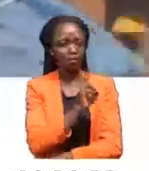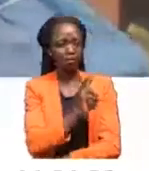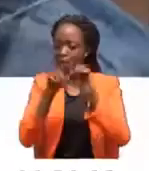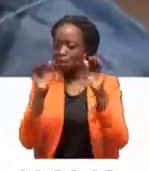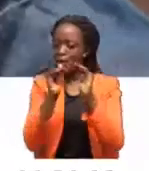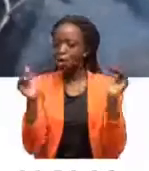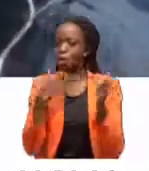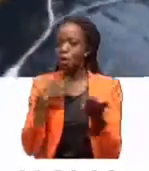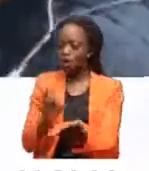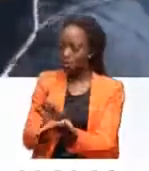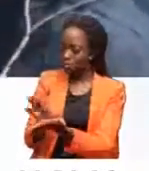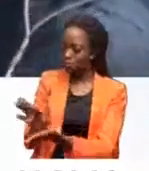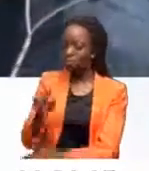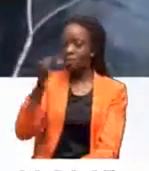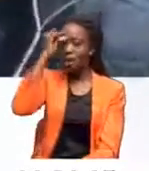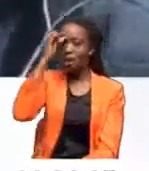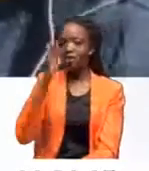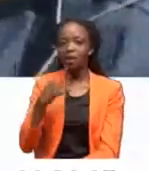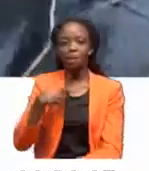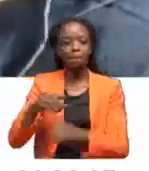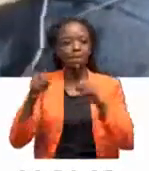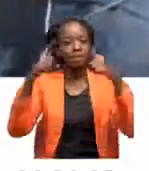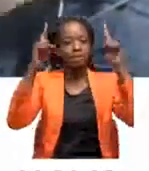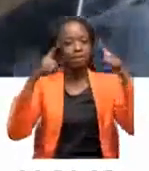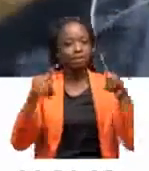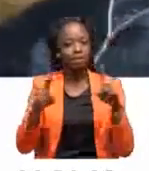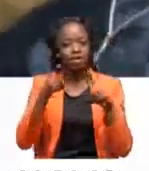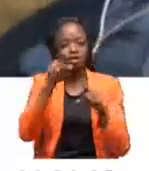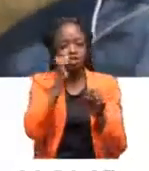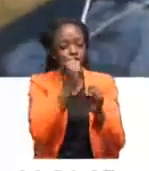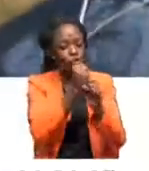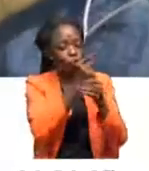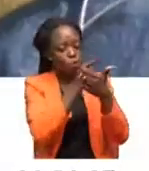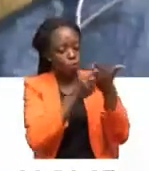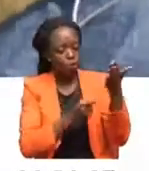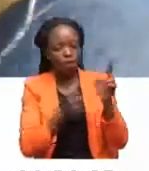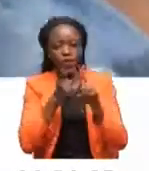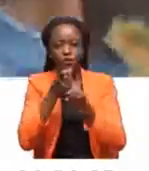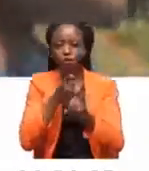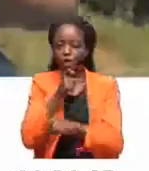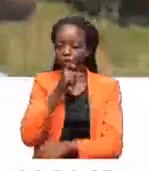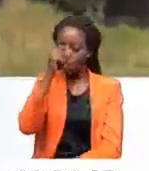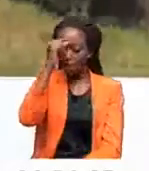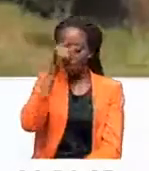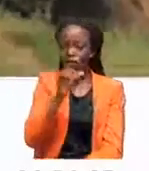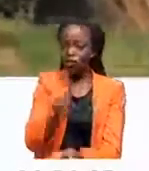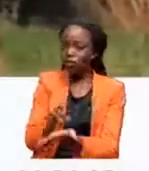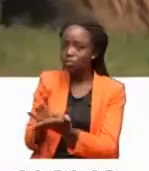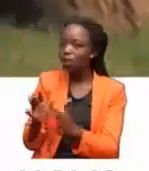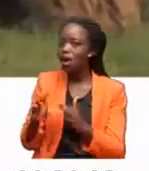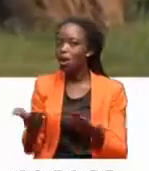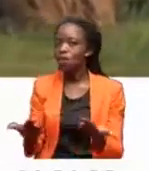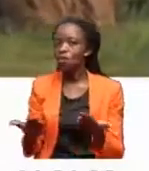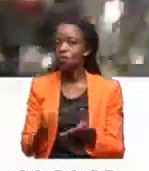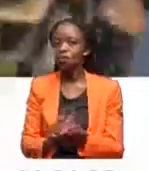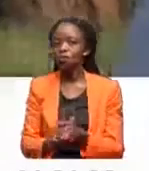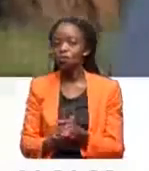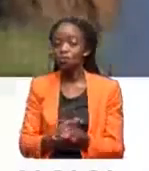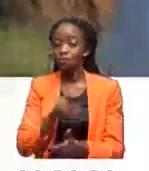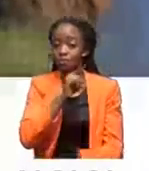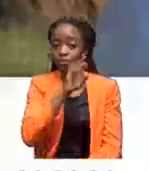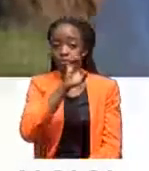ya hostel, yani haukufanikishwa. Je, wewe utafanya kipi tofauti ya kipindi hichi kuona kuwa gavana anaenda nyumbani? Yule Eric